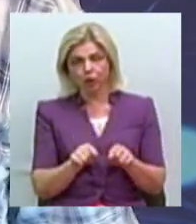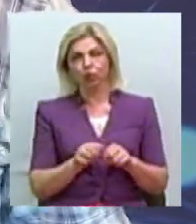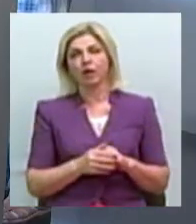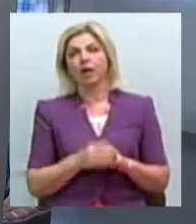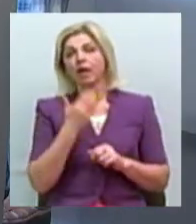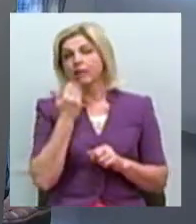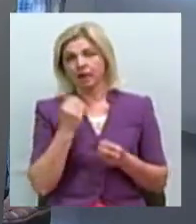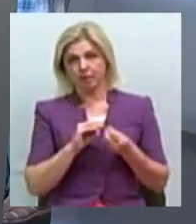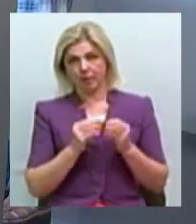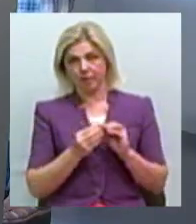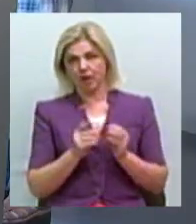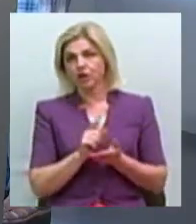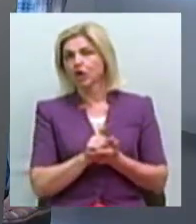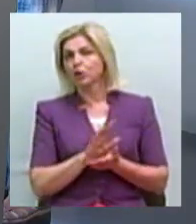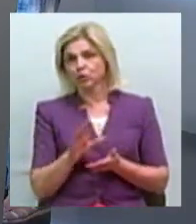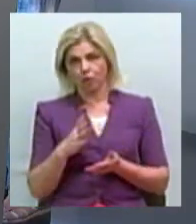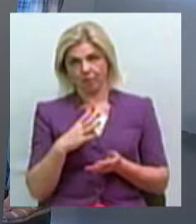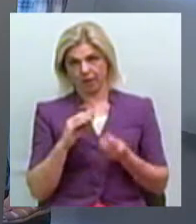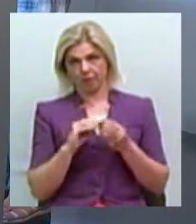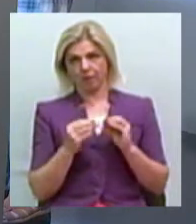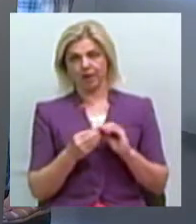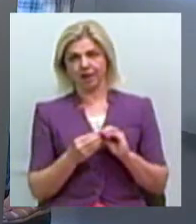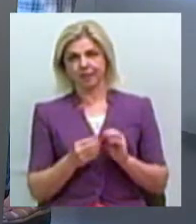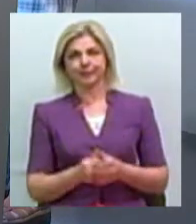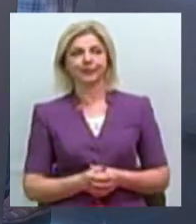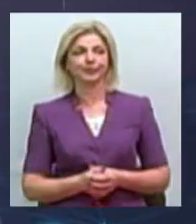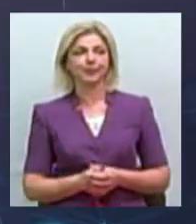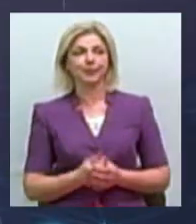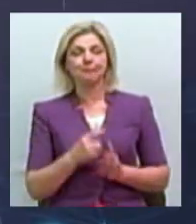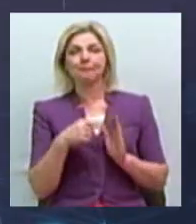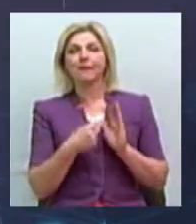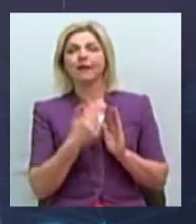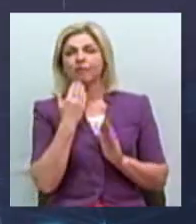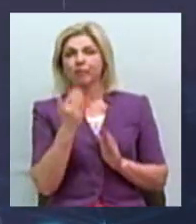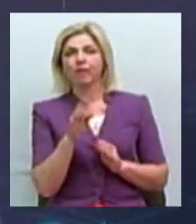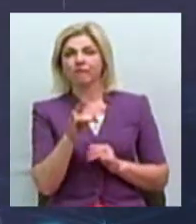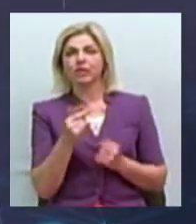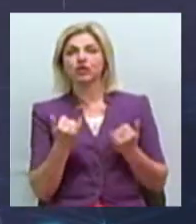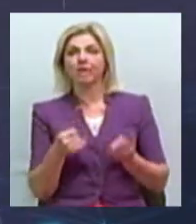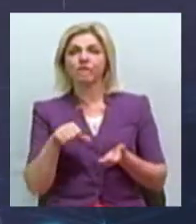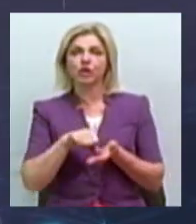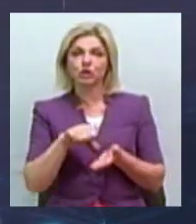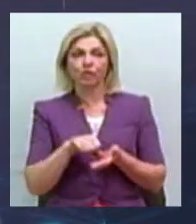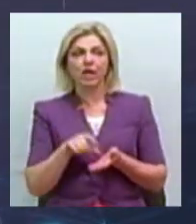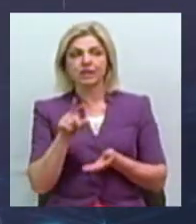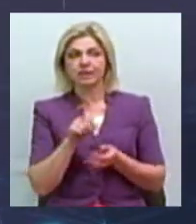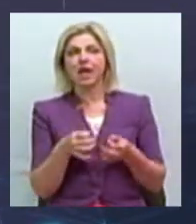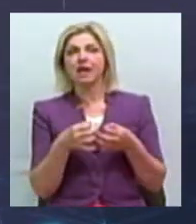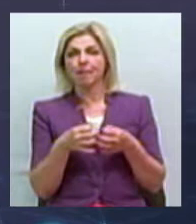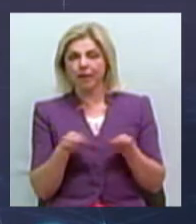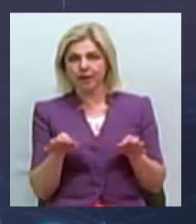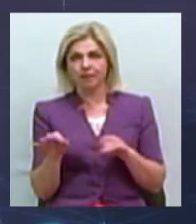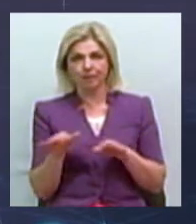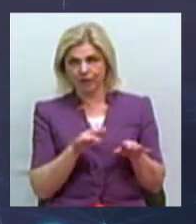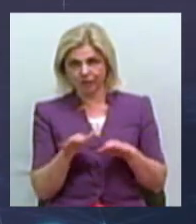нет проблем, не должно быть проблем. Ви в даному випадку говорите, ну, виступаєте за лібералізацію, так,